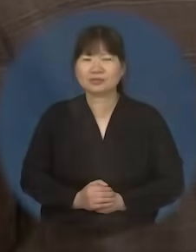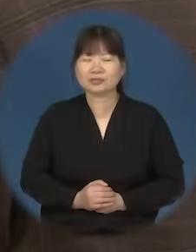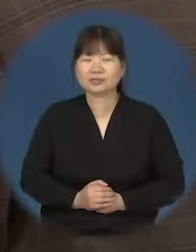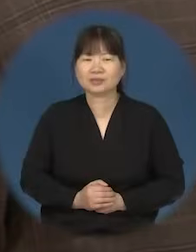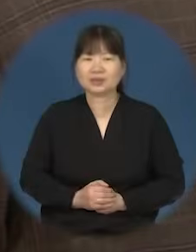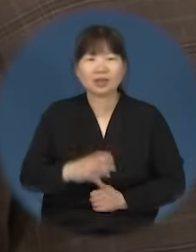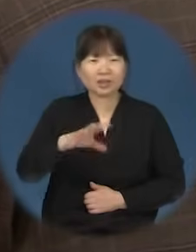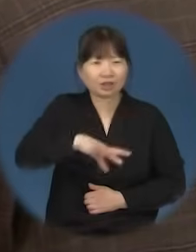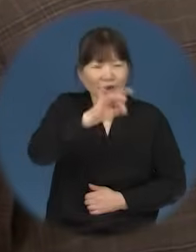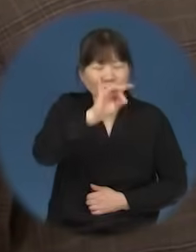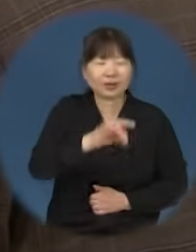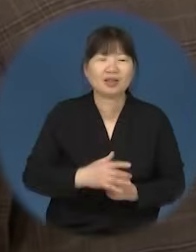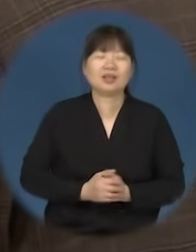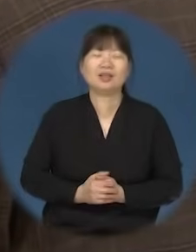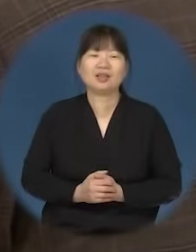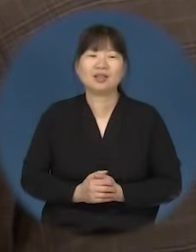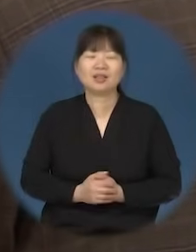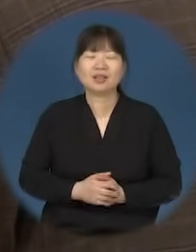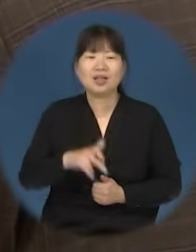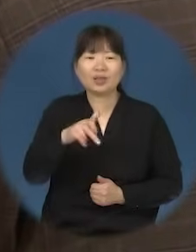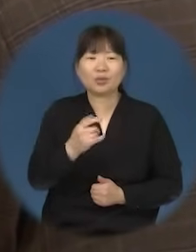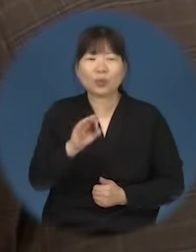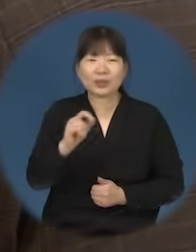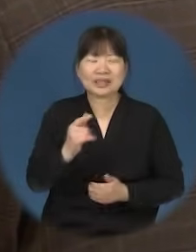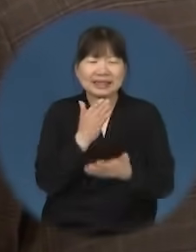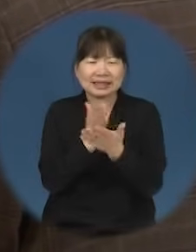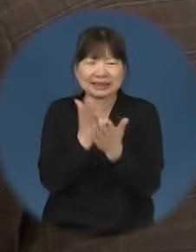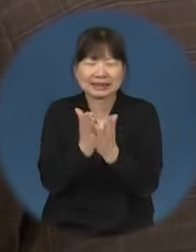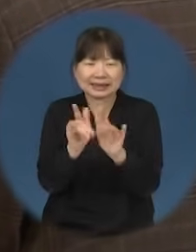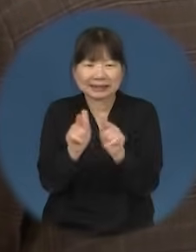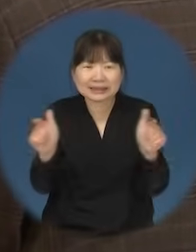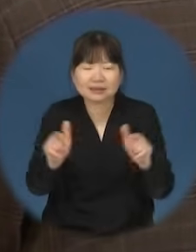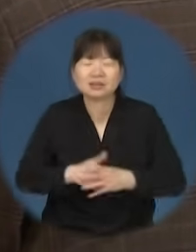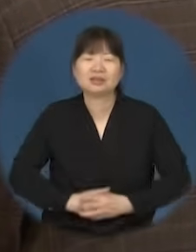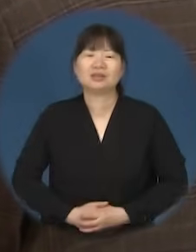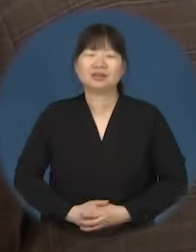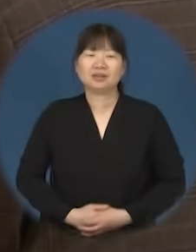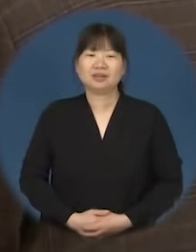그러니까 처음에는 무슨 뭐 코인 등등의